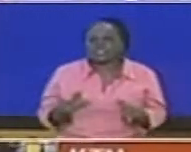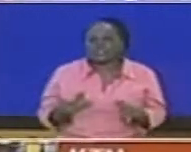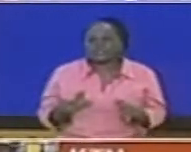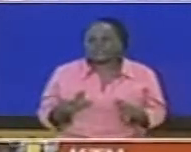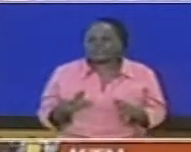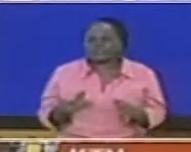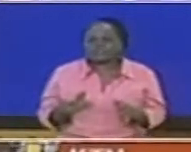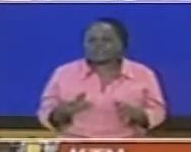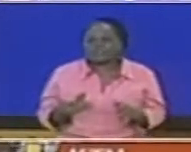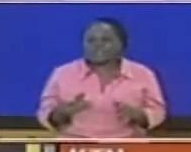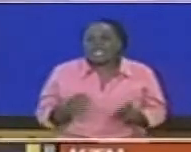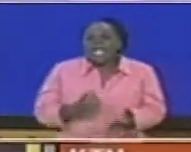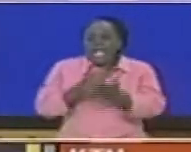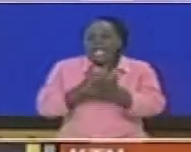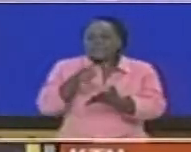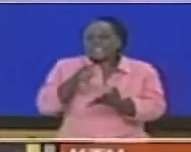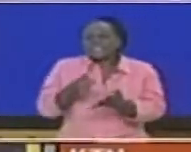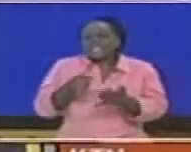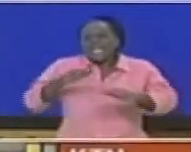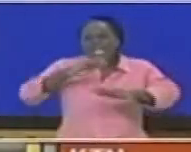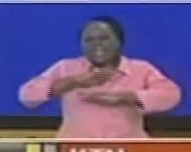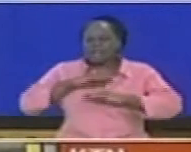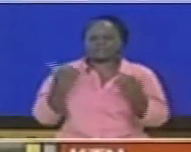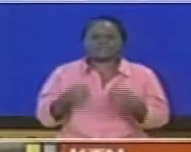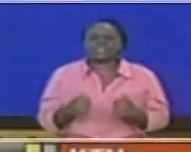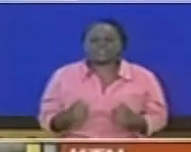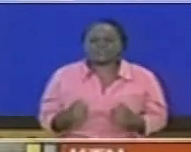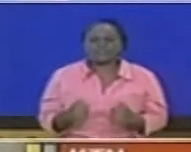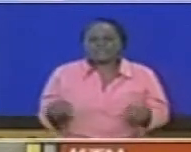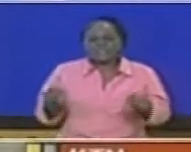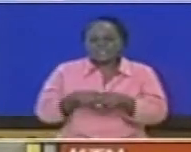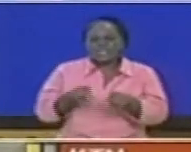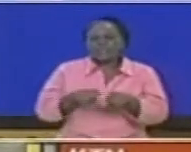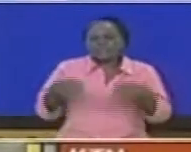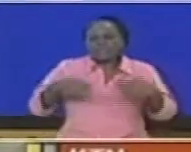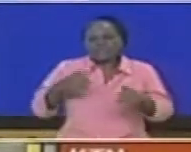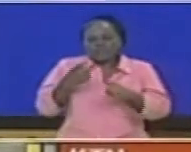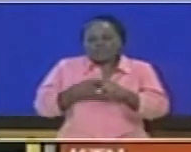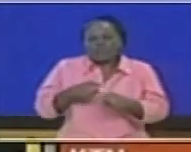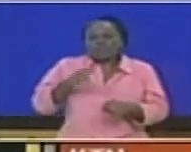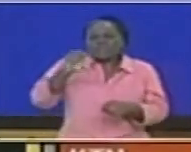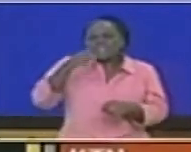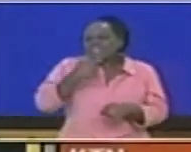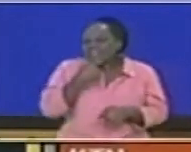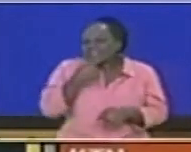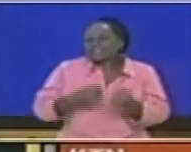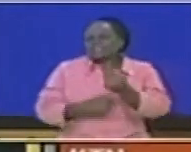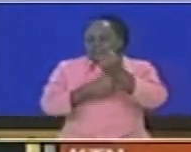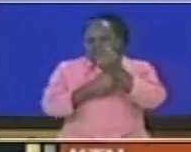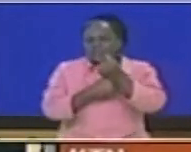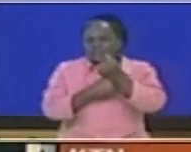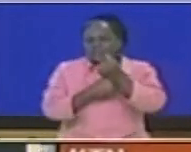kwa wakimbizi wa ndani kwa ndani haujakuwa kutosha, swala ambalo mwenyekiti wa wakimbizi katika mkoa wa Nyanza anaunga mkono kusema wanahitaji suluhu ya